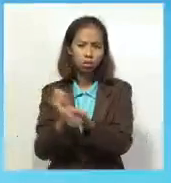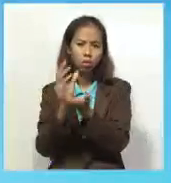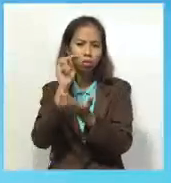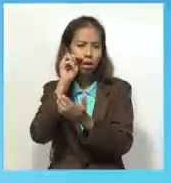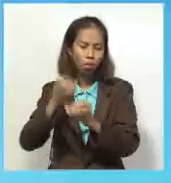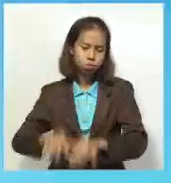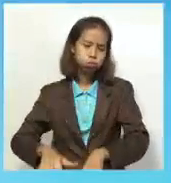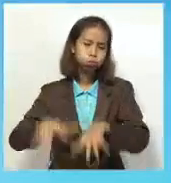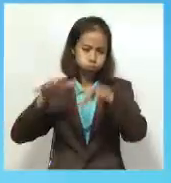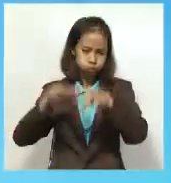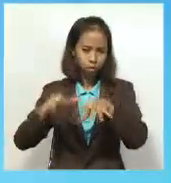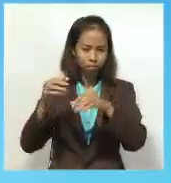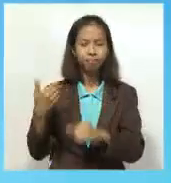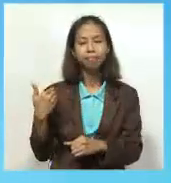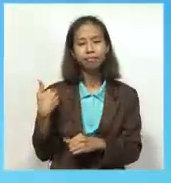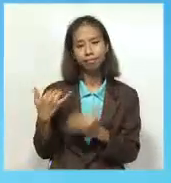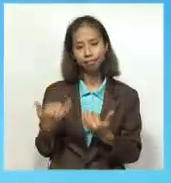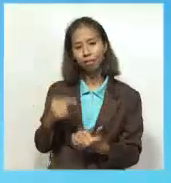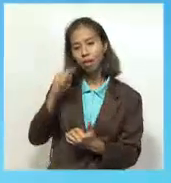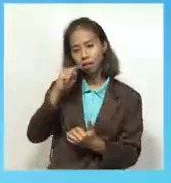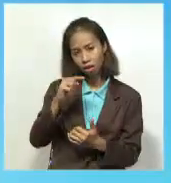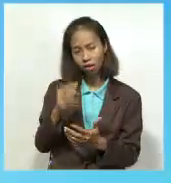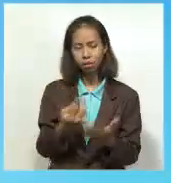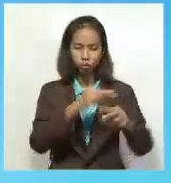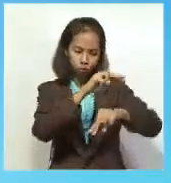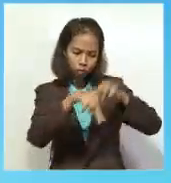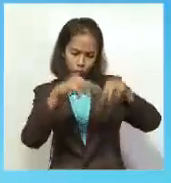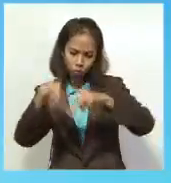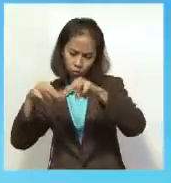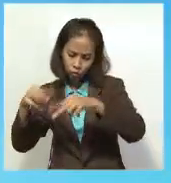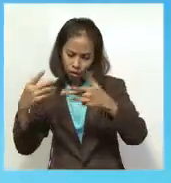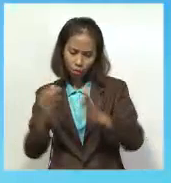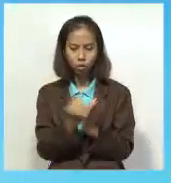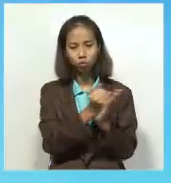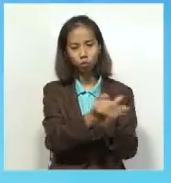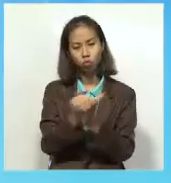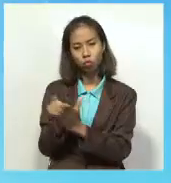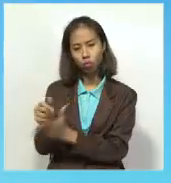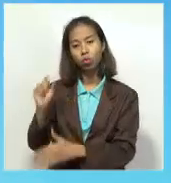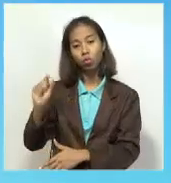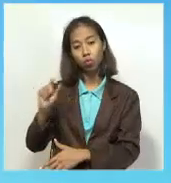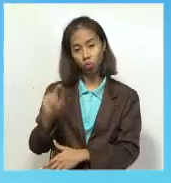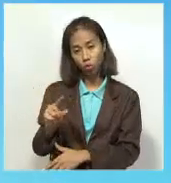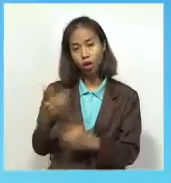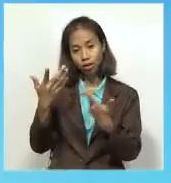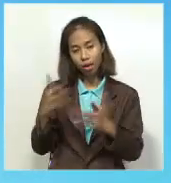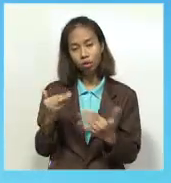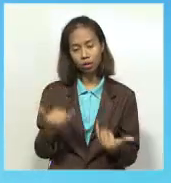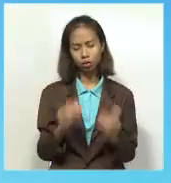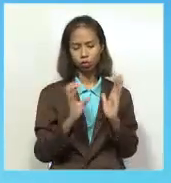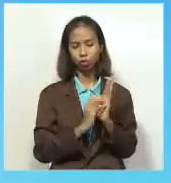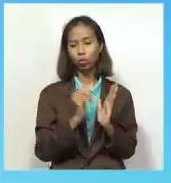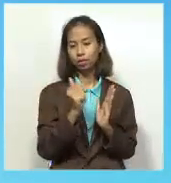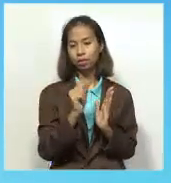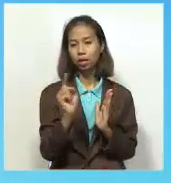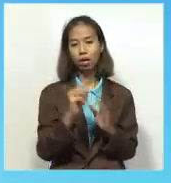นและพื้นที่ทางการเกษตรค่ะก็ให้หน่วยงานไปเร่งสำรวจเพื่อให้ความช่วยเหลือโดยเร็วด้วยนะคะแล้วก็ท่านบอกว่ายังถือว่าโชคดีค่ะ